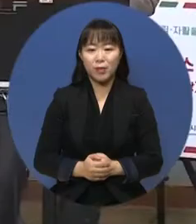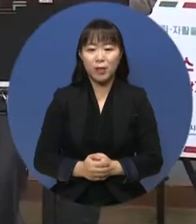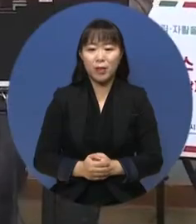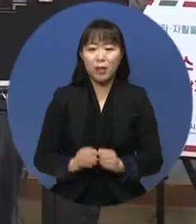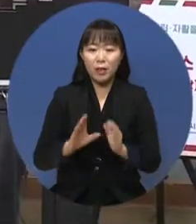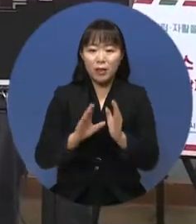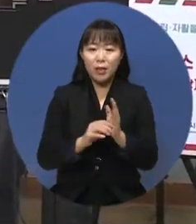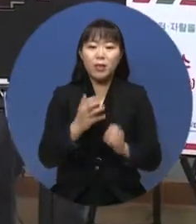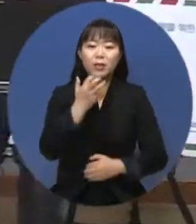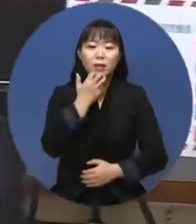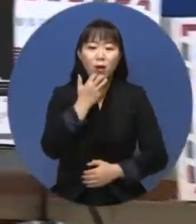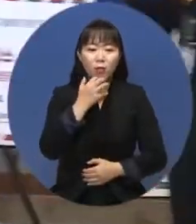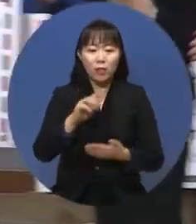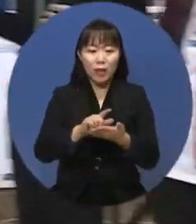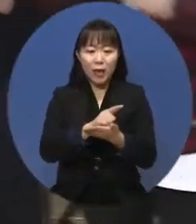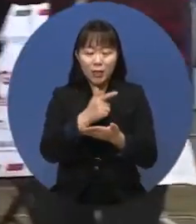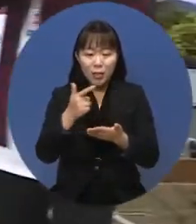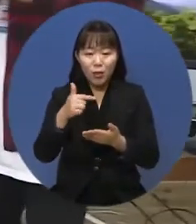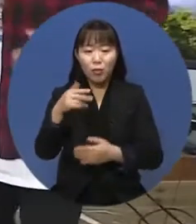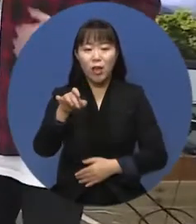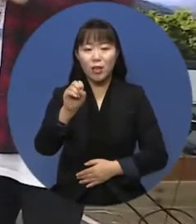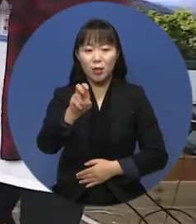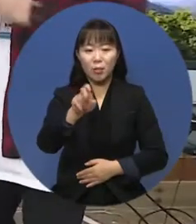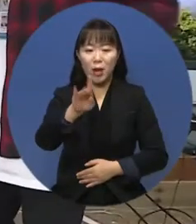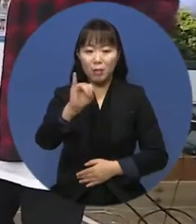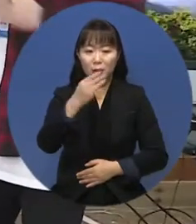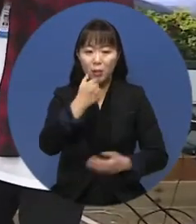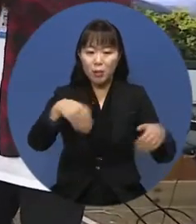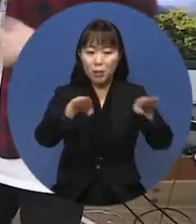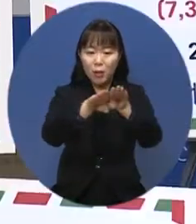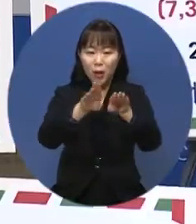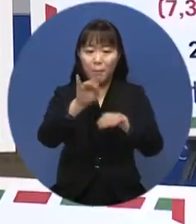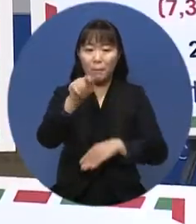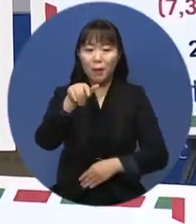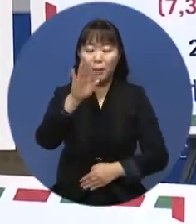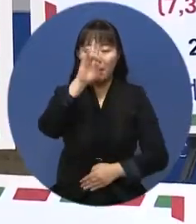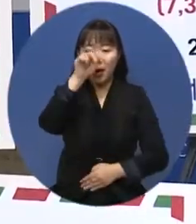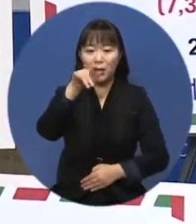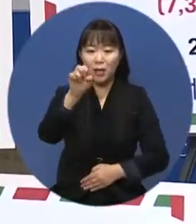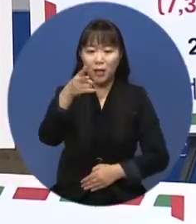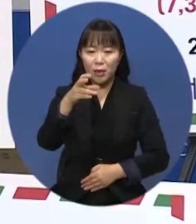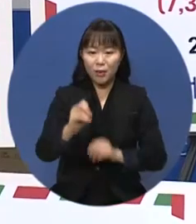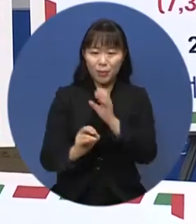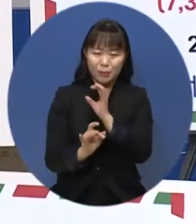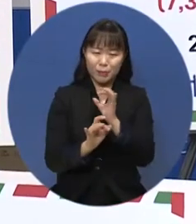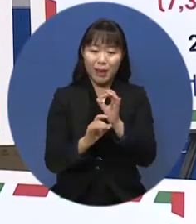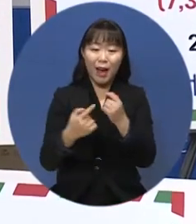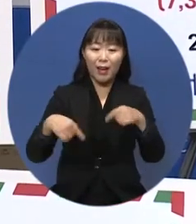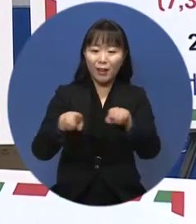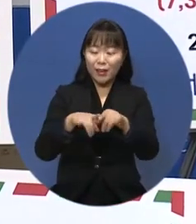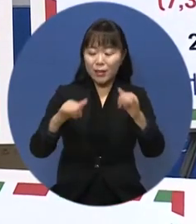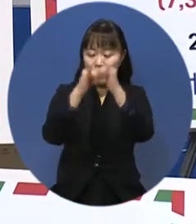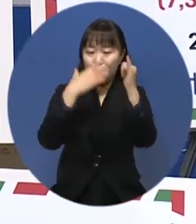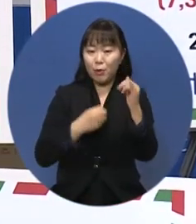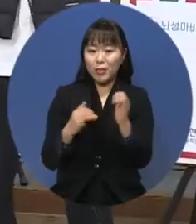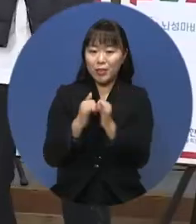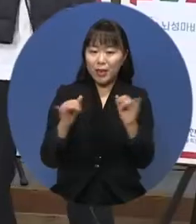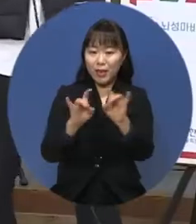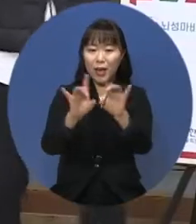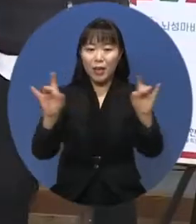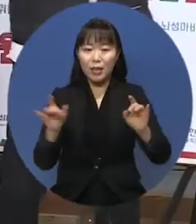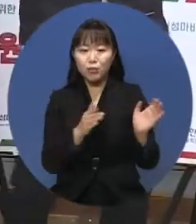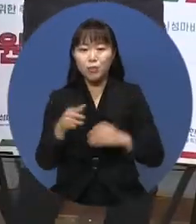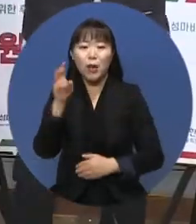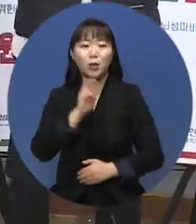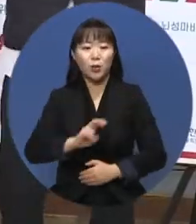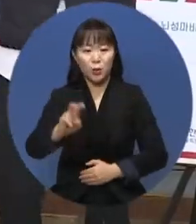서울 강서 대성 마비 복지 간 박스형 관장의 색소폰 연주를 시작으로 사회복지사들이 각자 준비한